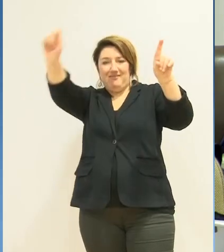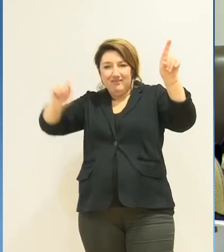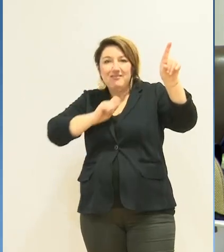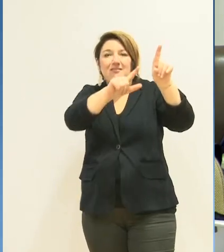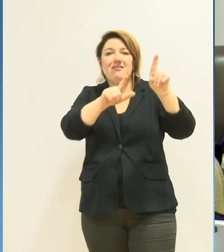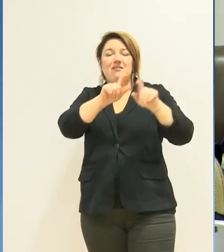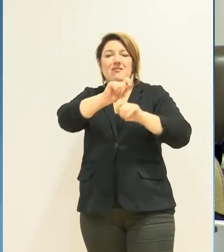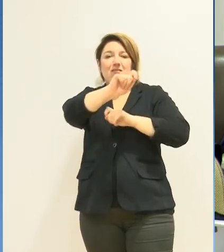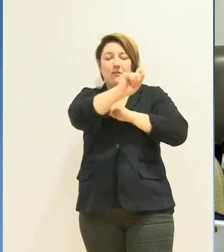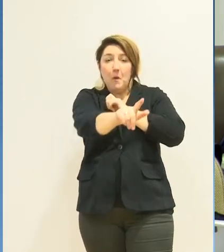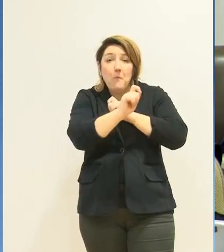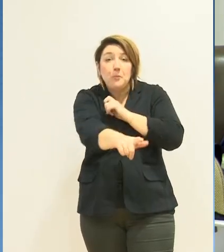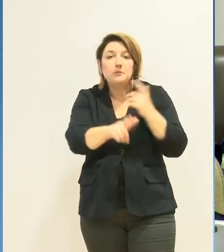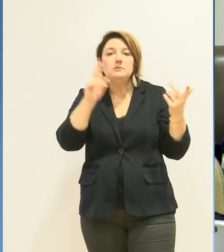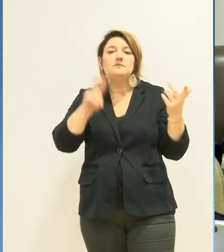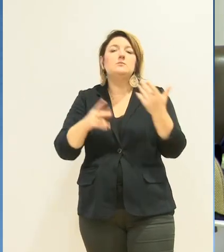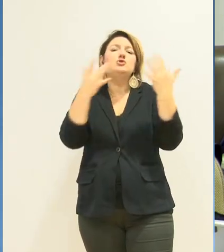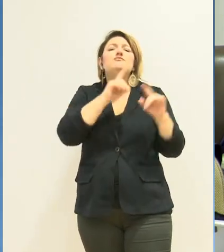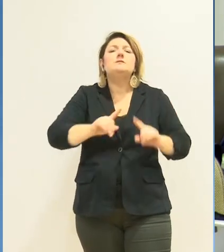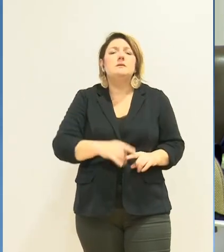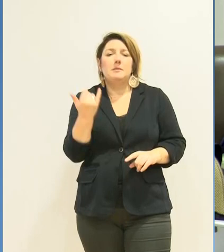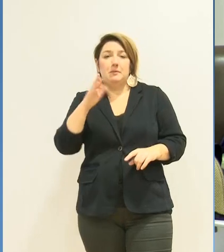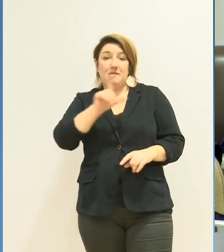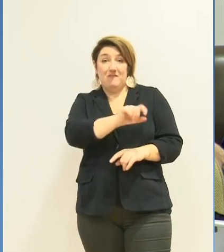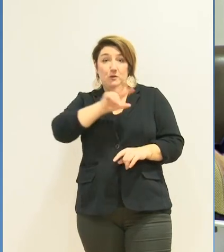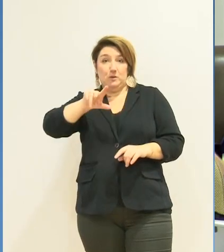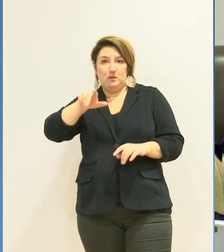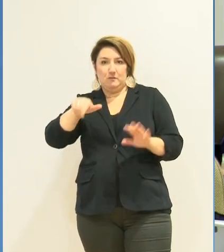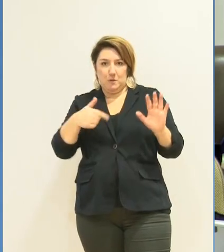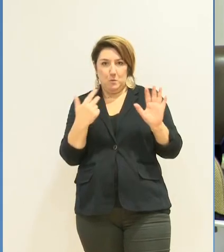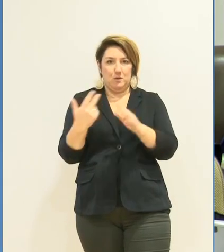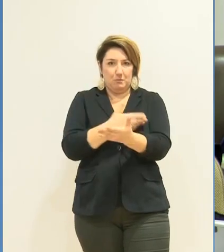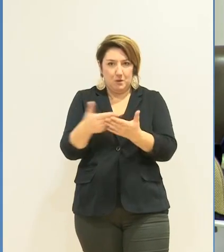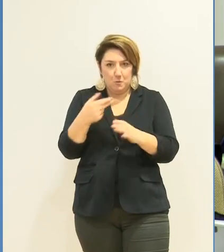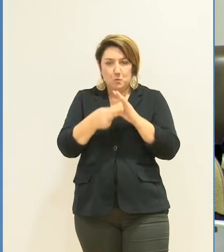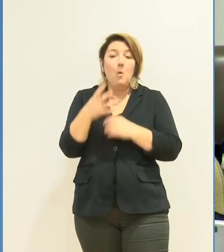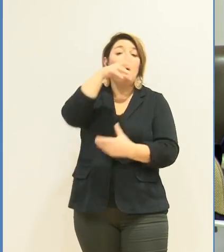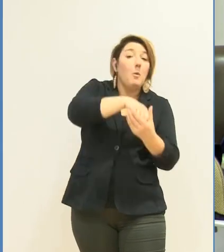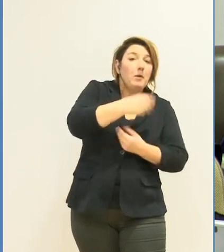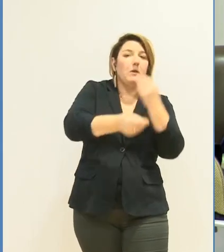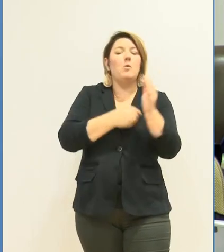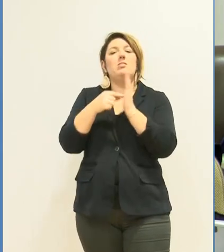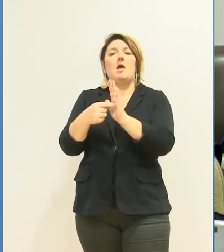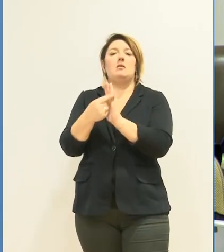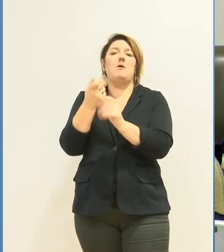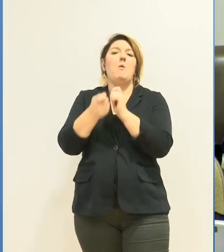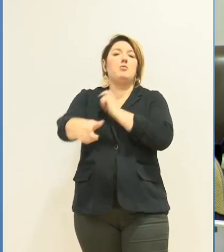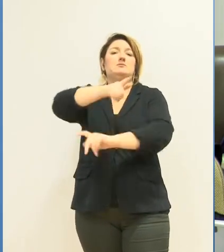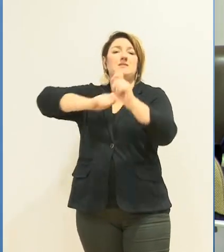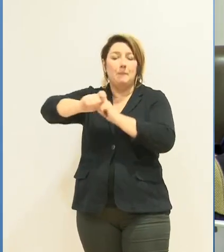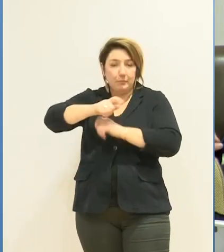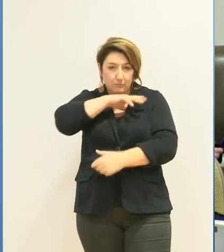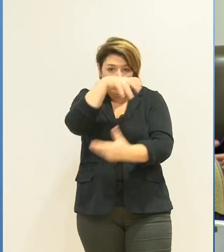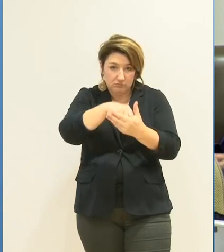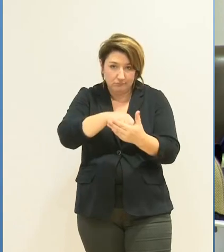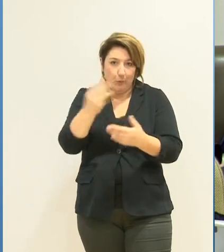noir sur blanc mais suivant que l'on utilise coupal et 28,8 millions d'euros suivant qu'on intègre ou par la dette remboursable on va avoir grosso